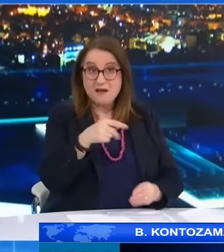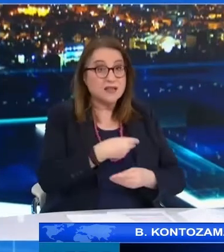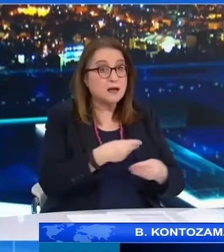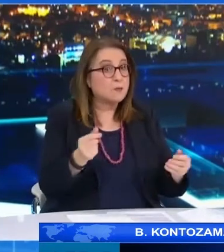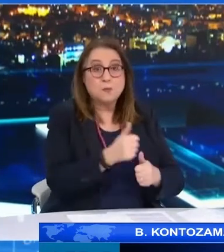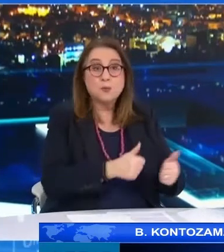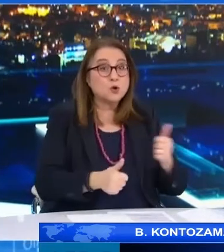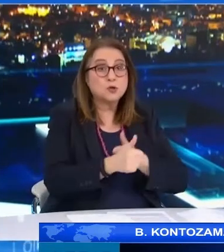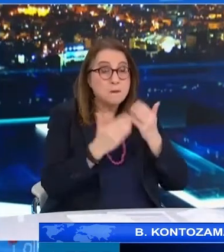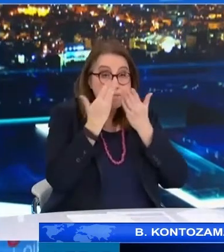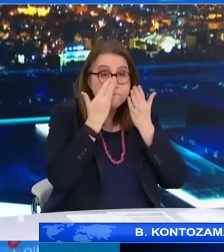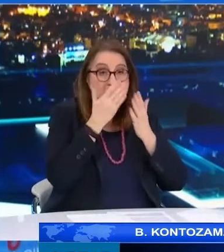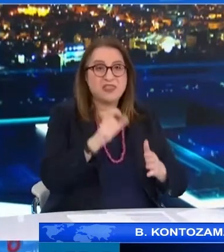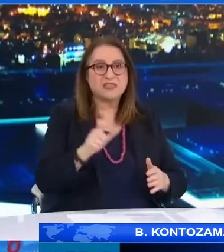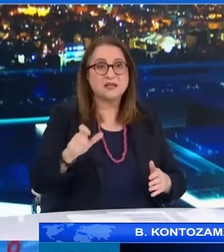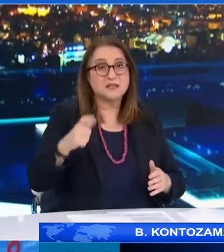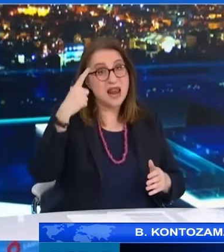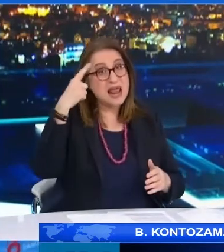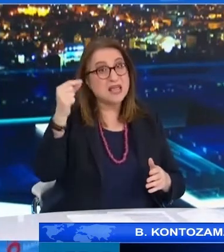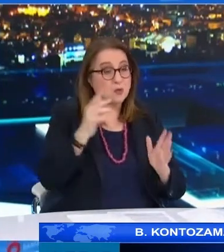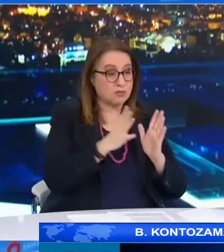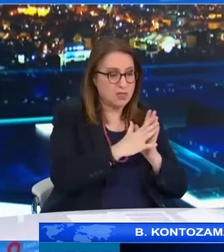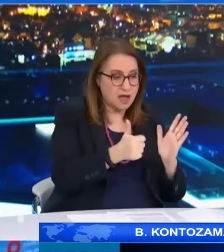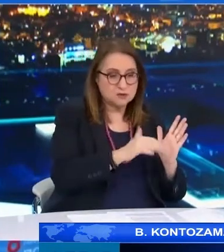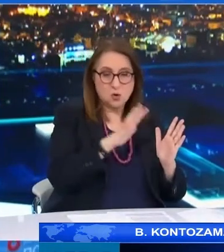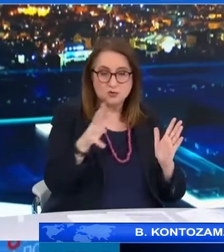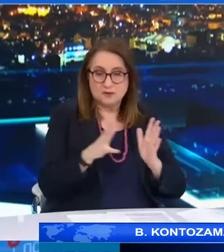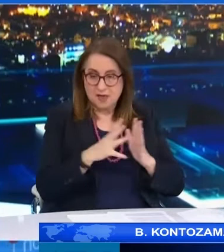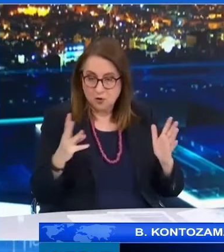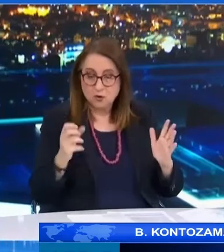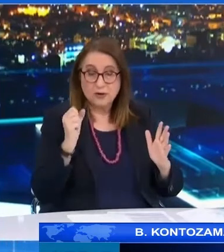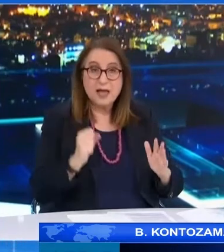λυκείου 16-18 ετών και τους εκπαιδευτικούς.